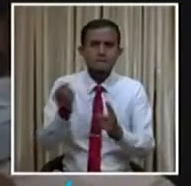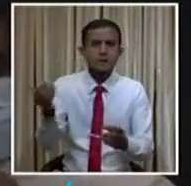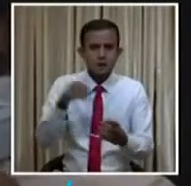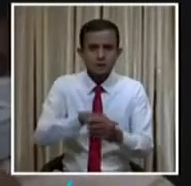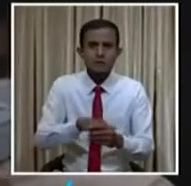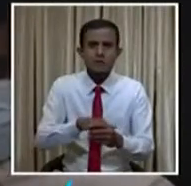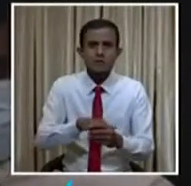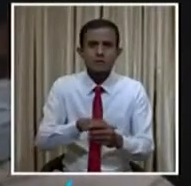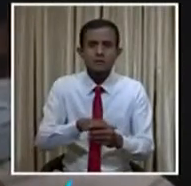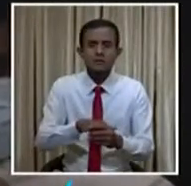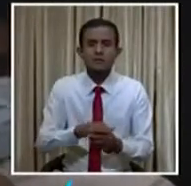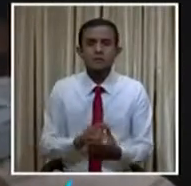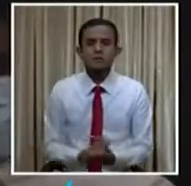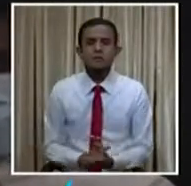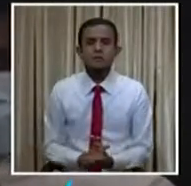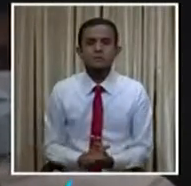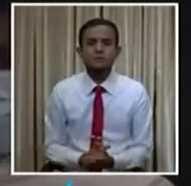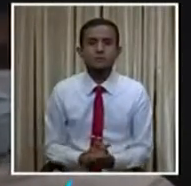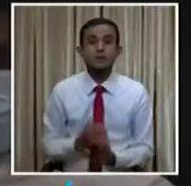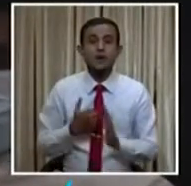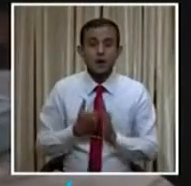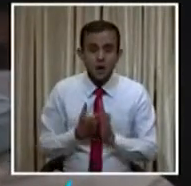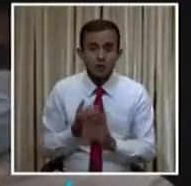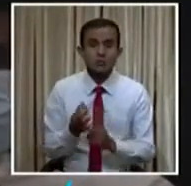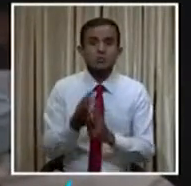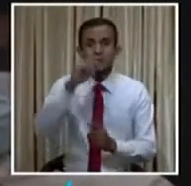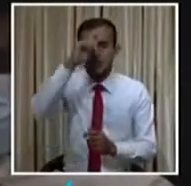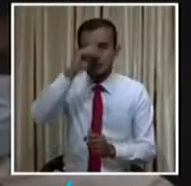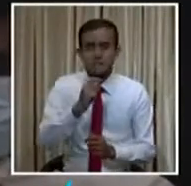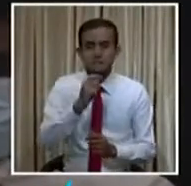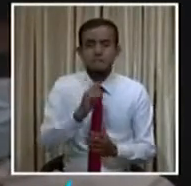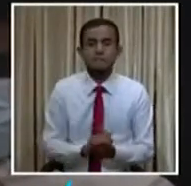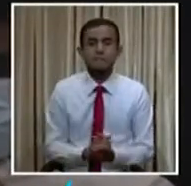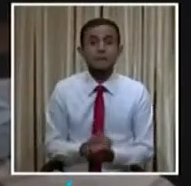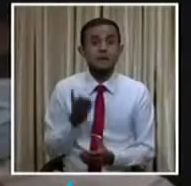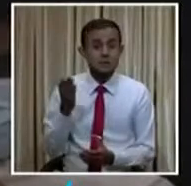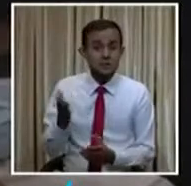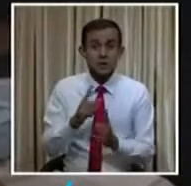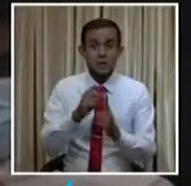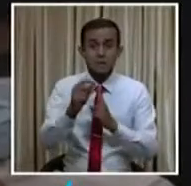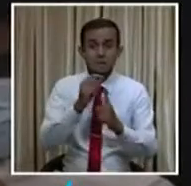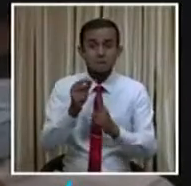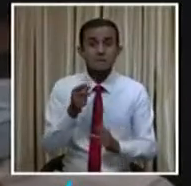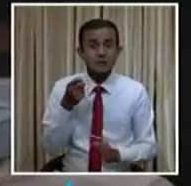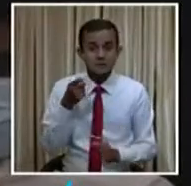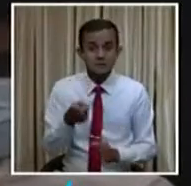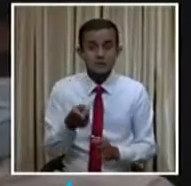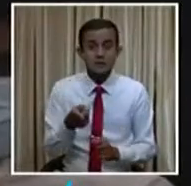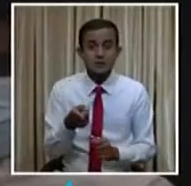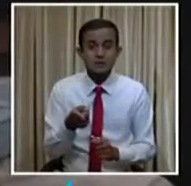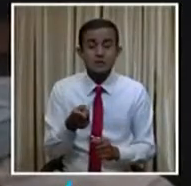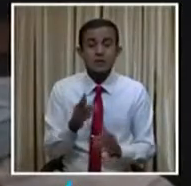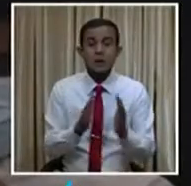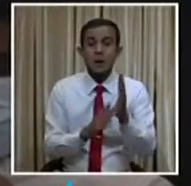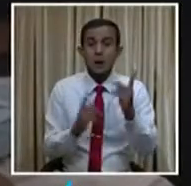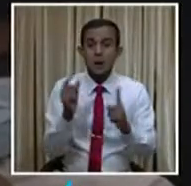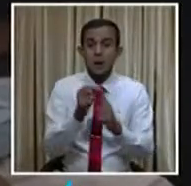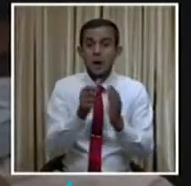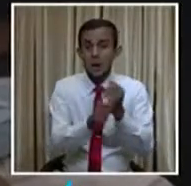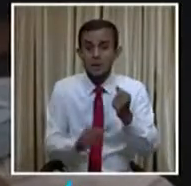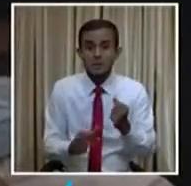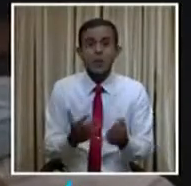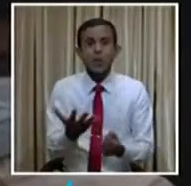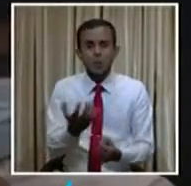එව්වේ කරු සභාපතිතුමනි මේ පාර්ලිමේන්තුවට මහජන නියෝජිතය